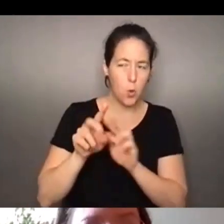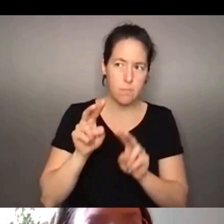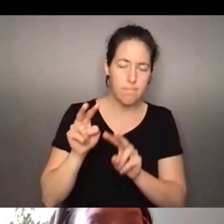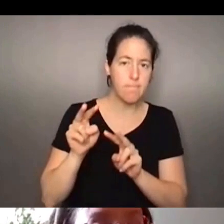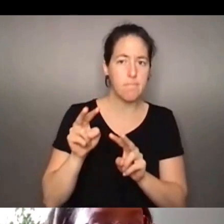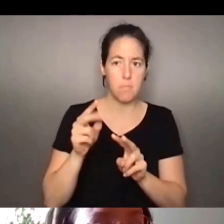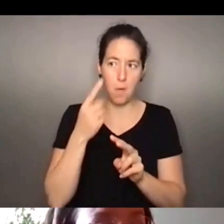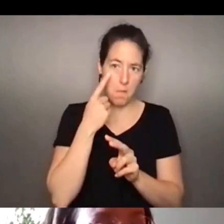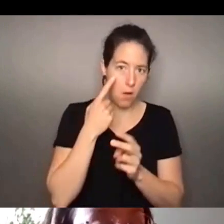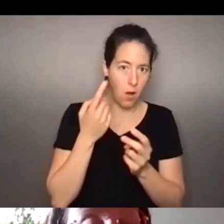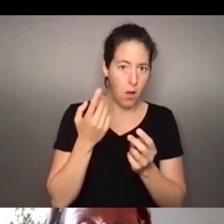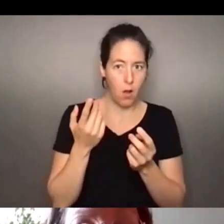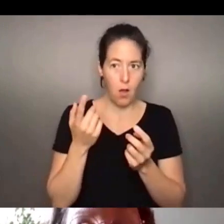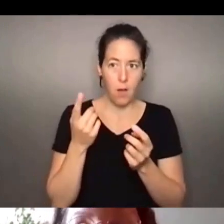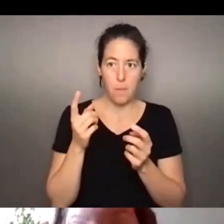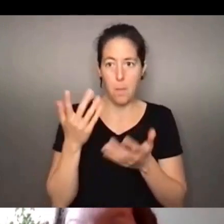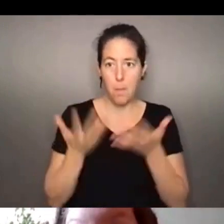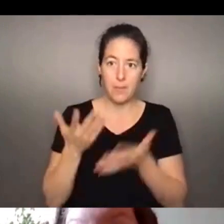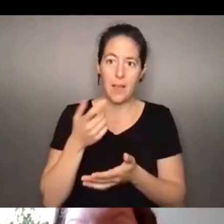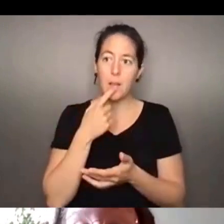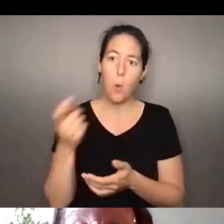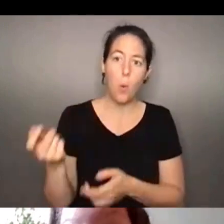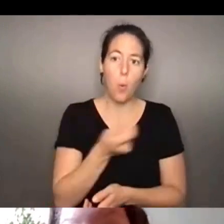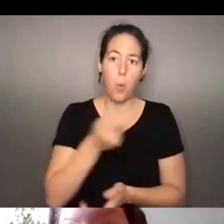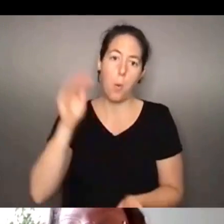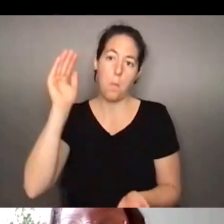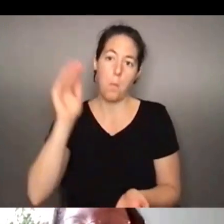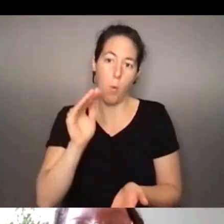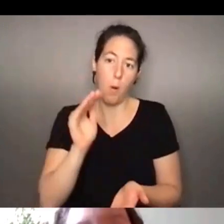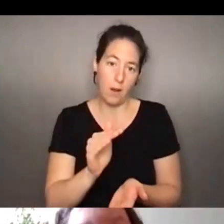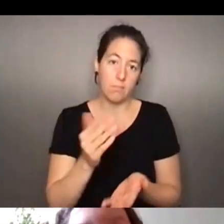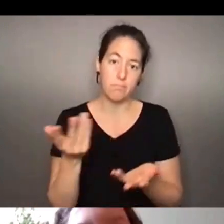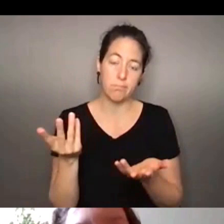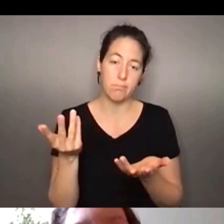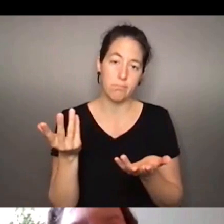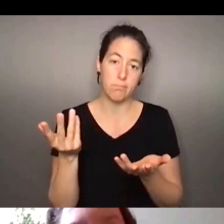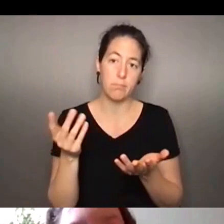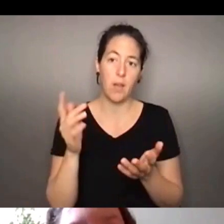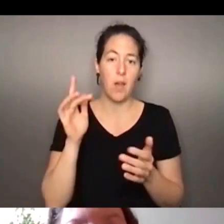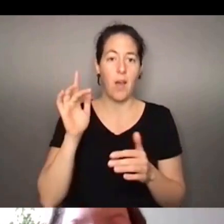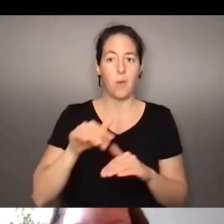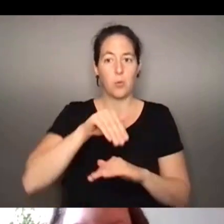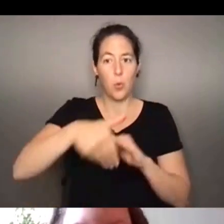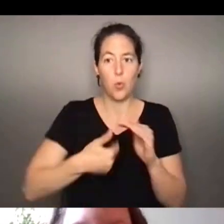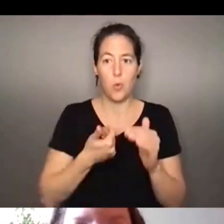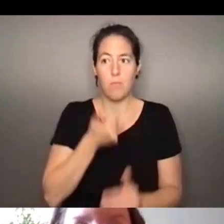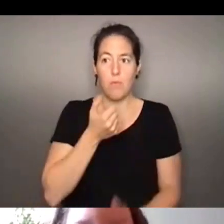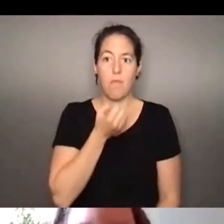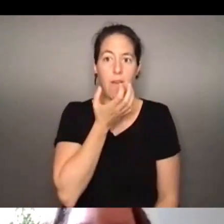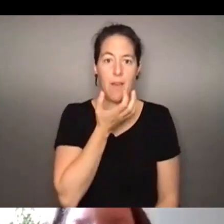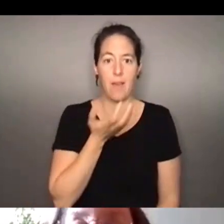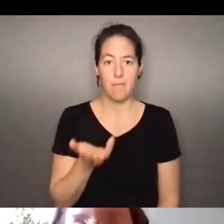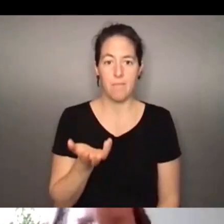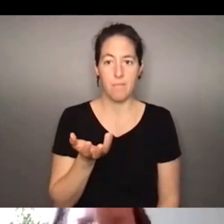si on a besoin de diminuer l'arrosage, possiblement, étant donné que la nuit est fraîche,